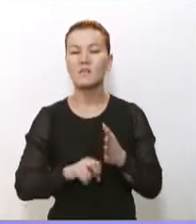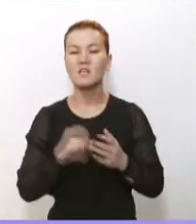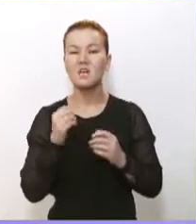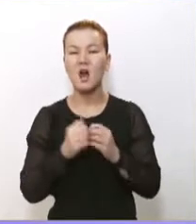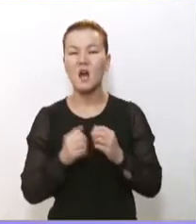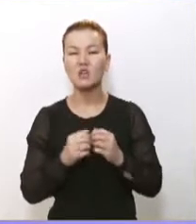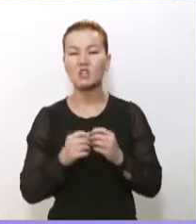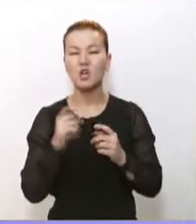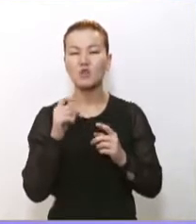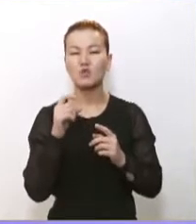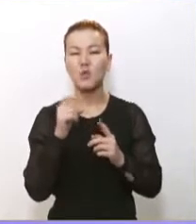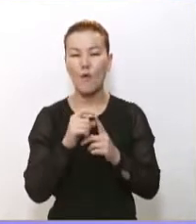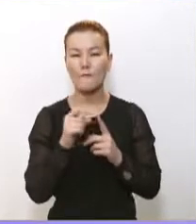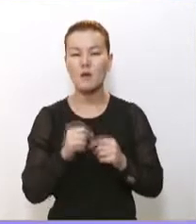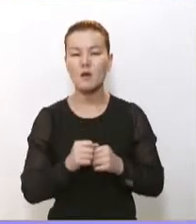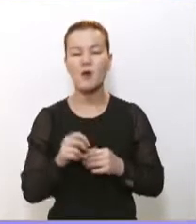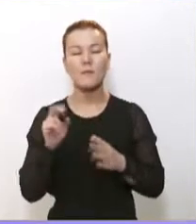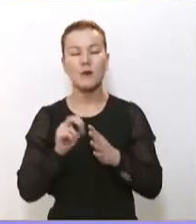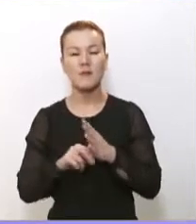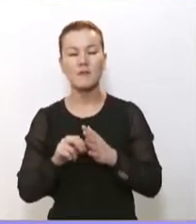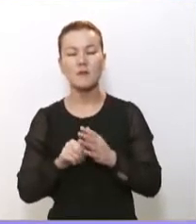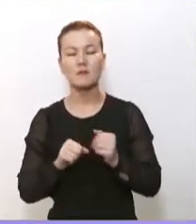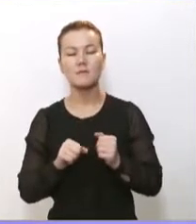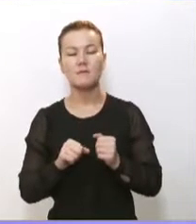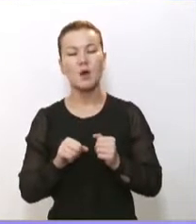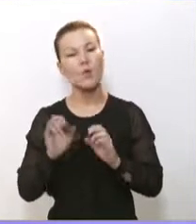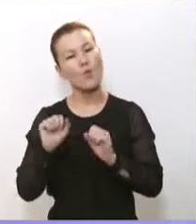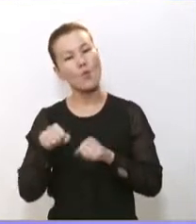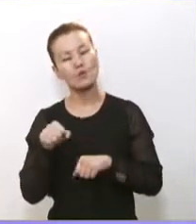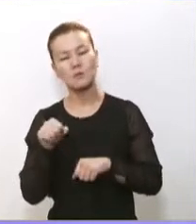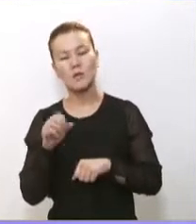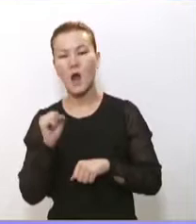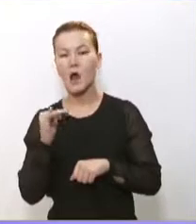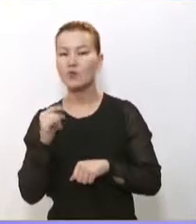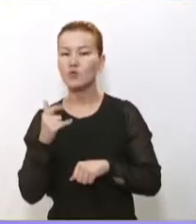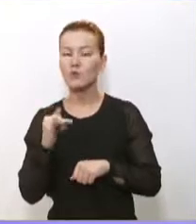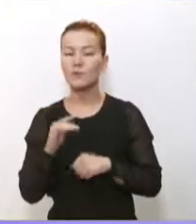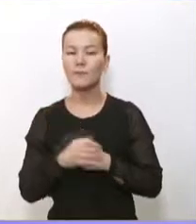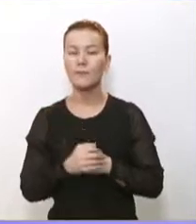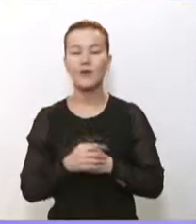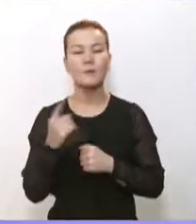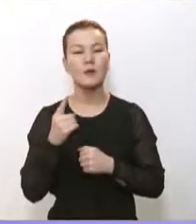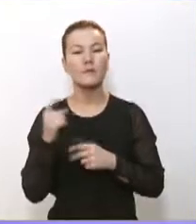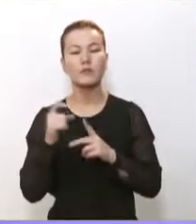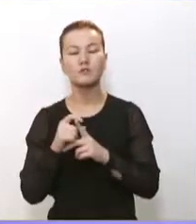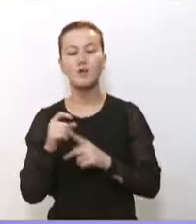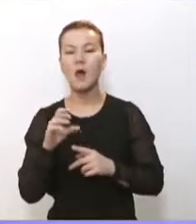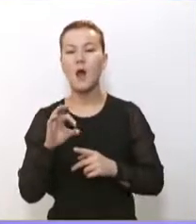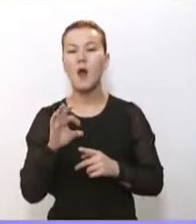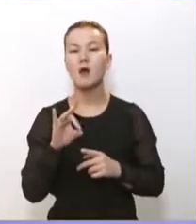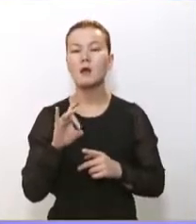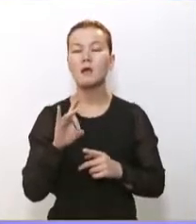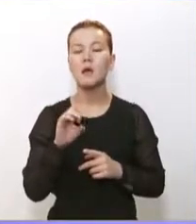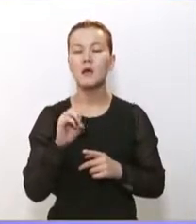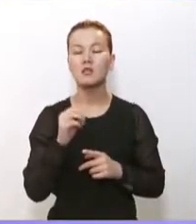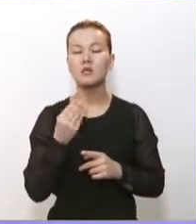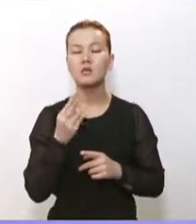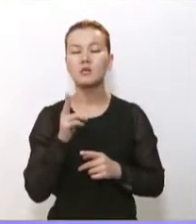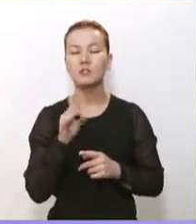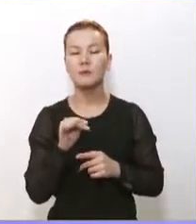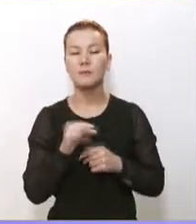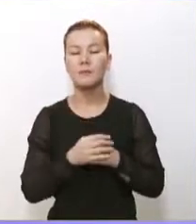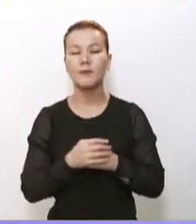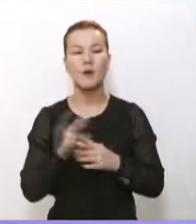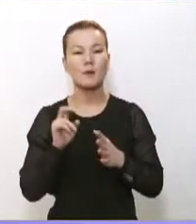слово. Проверим, справится ли Айгуль. Первое слово – орешки.